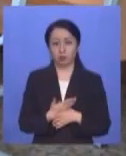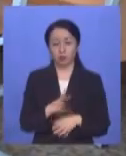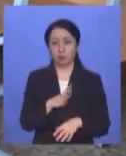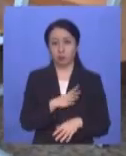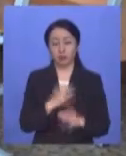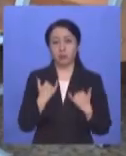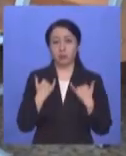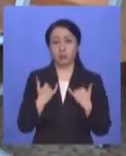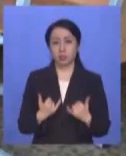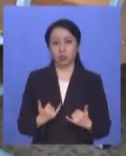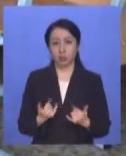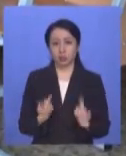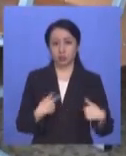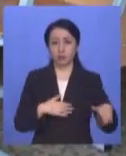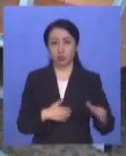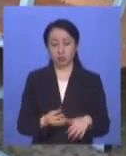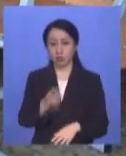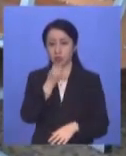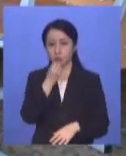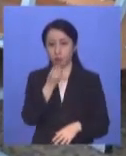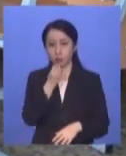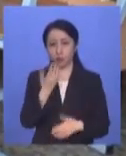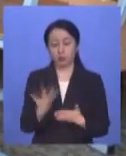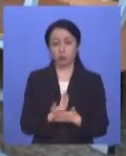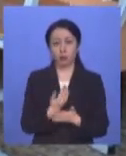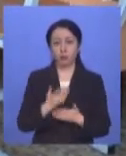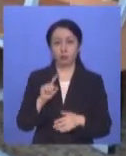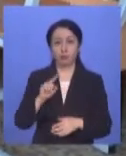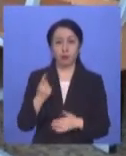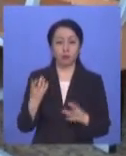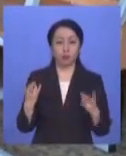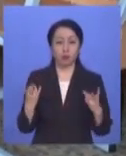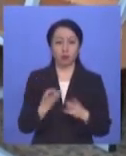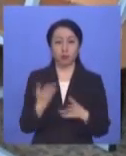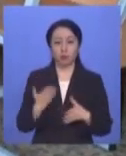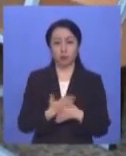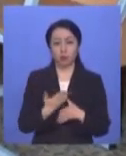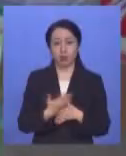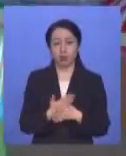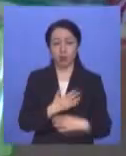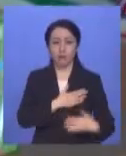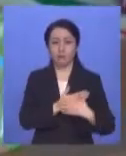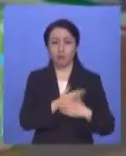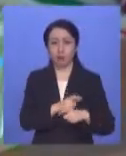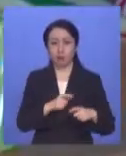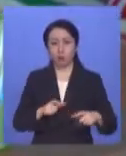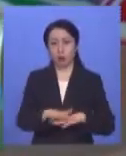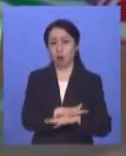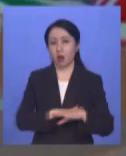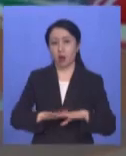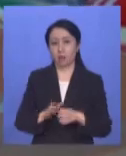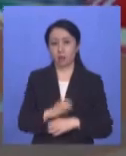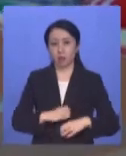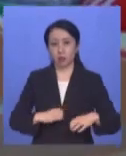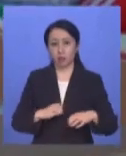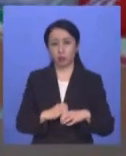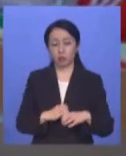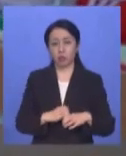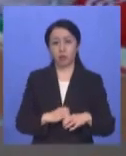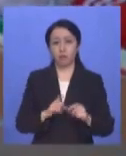была. Сейчас в организации питания и сборе вещей первой необходимости помогают волонтеры, общественные объединения и